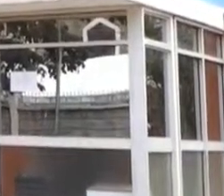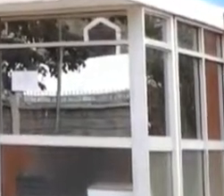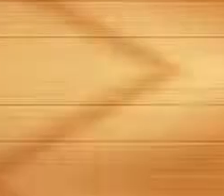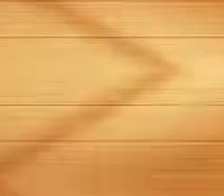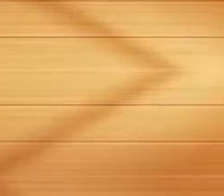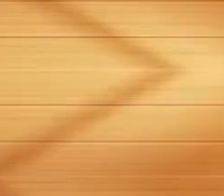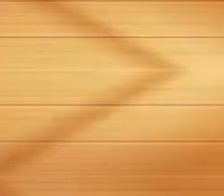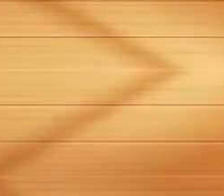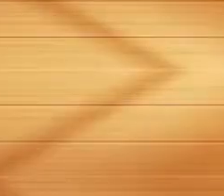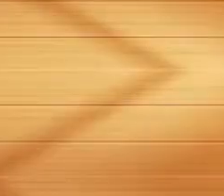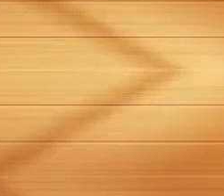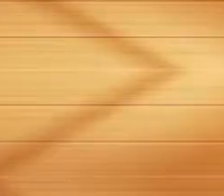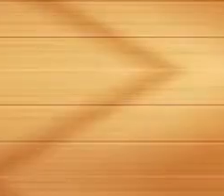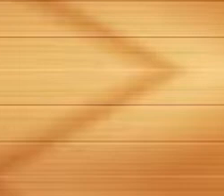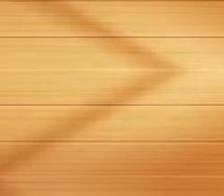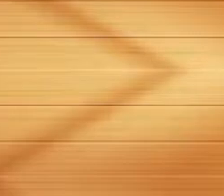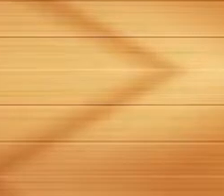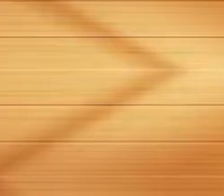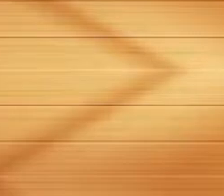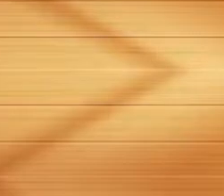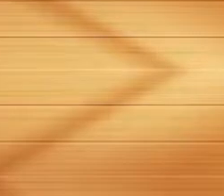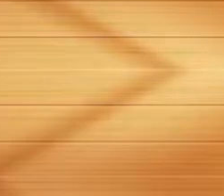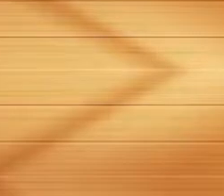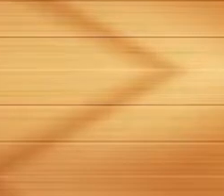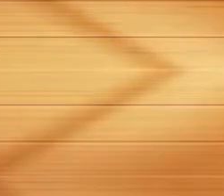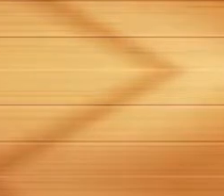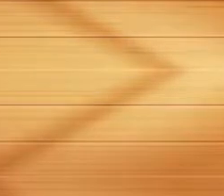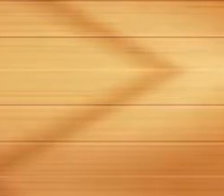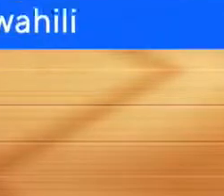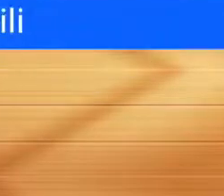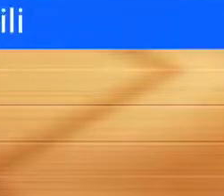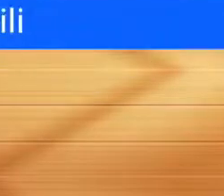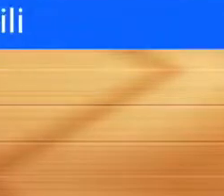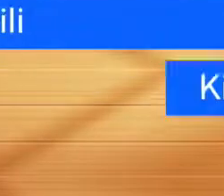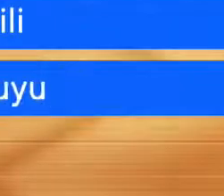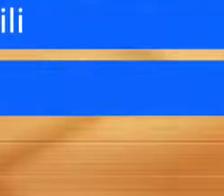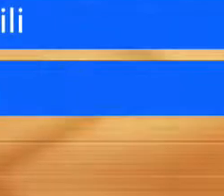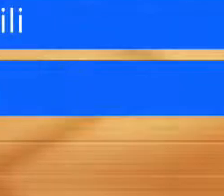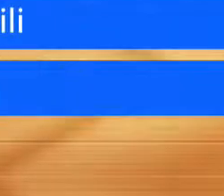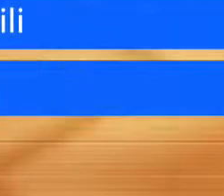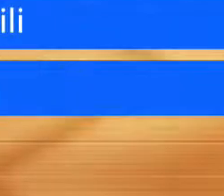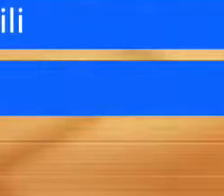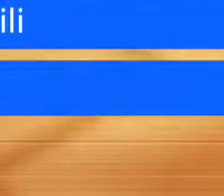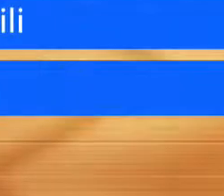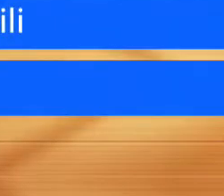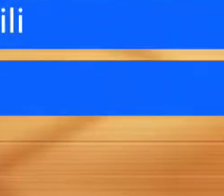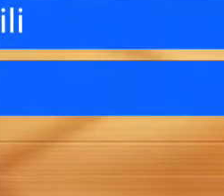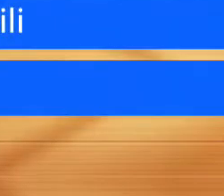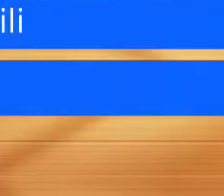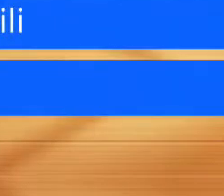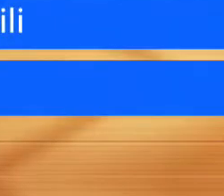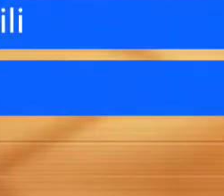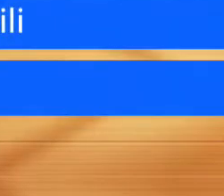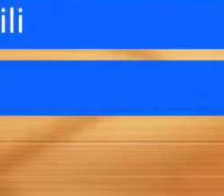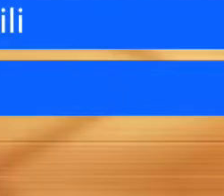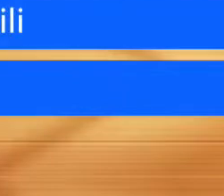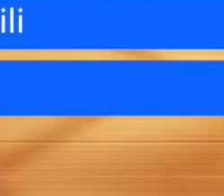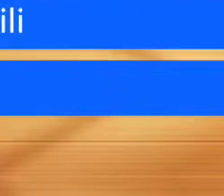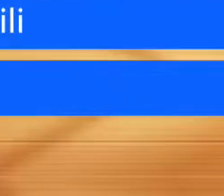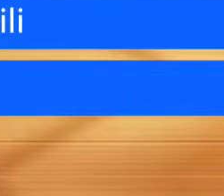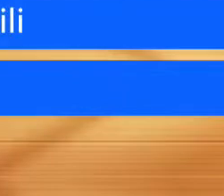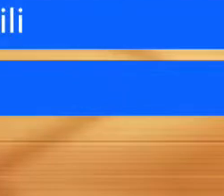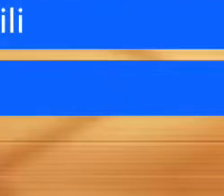C, Nairobi. Biblia hizi zinapatikana kwa lugha ya Kiingereza, Kiswahili na lugha ya Kikuyu.